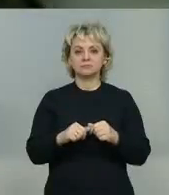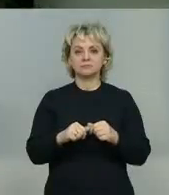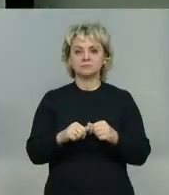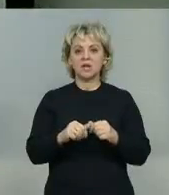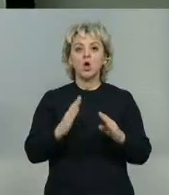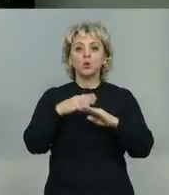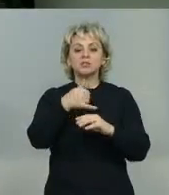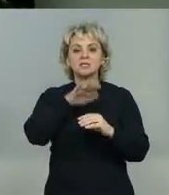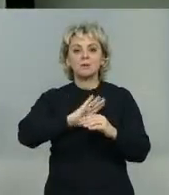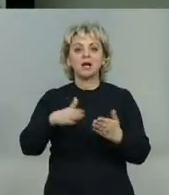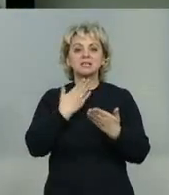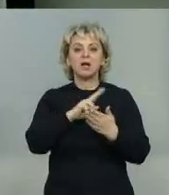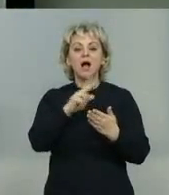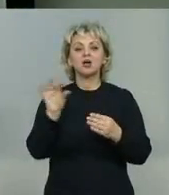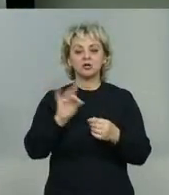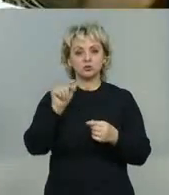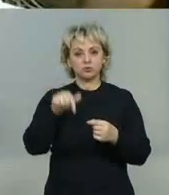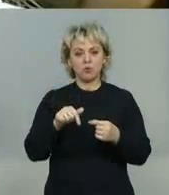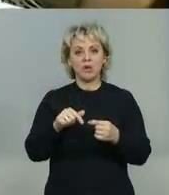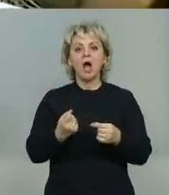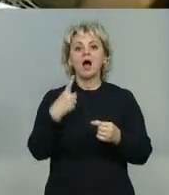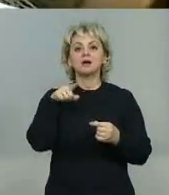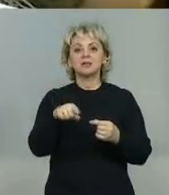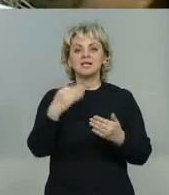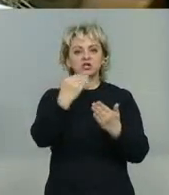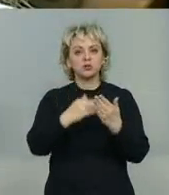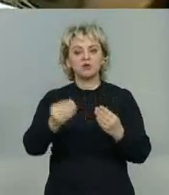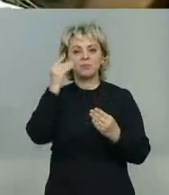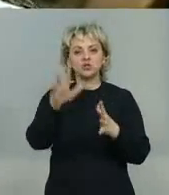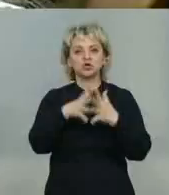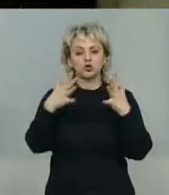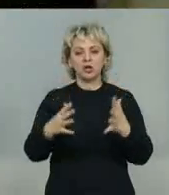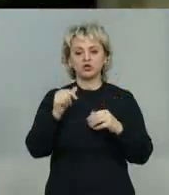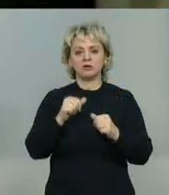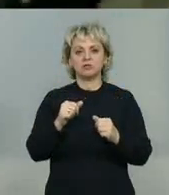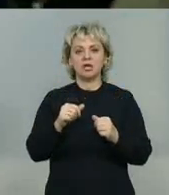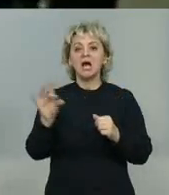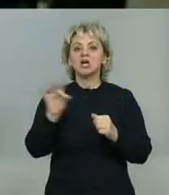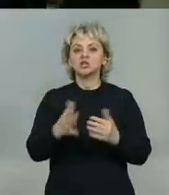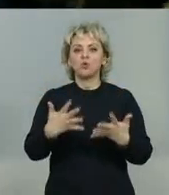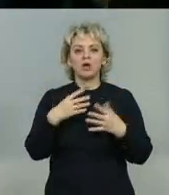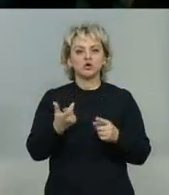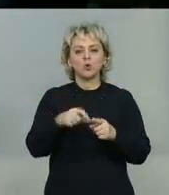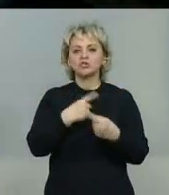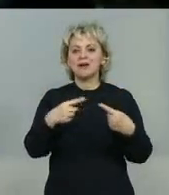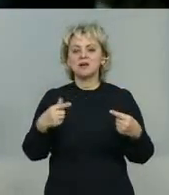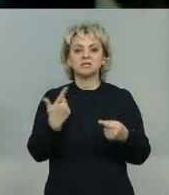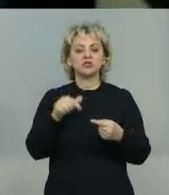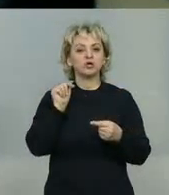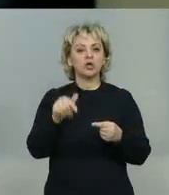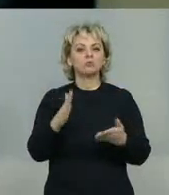У гостя не могли не спросить, как ему Ростов. Оказалось, диапазон впечатлений широчайший. И Ростов, конечно, очень разный. Где-то